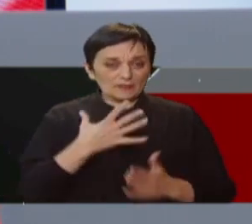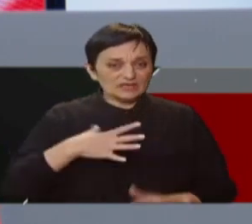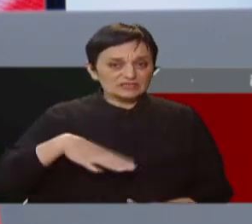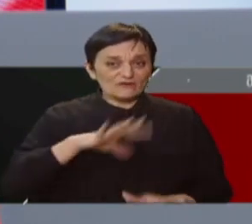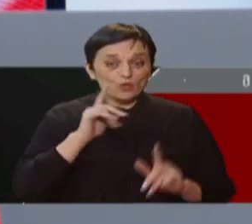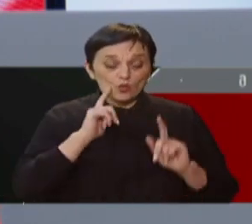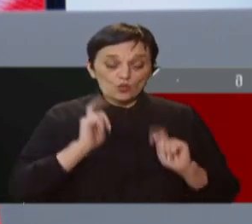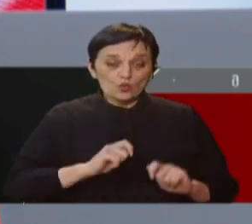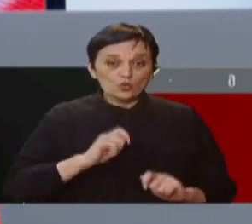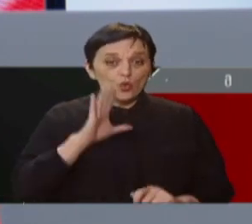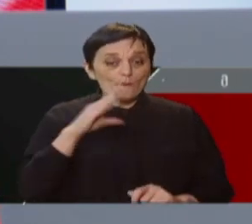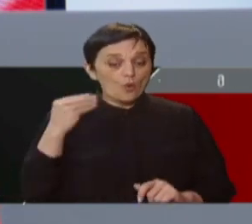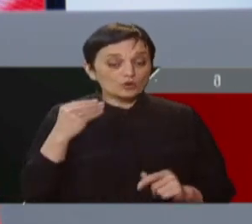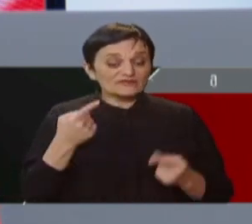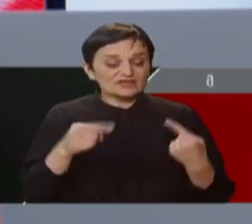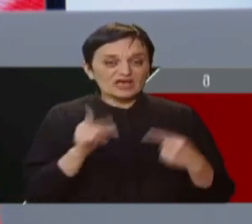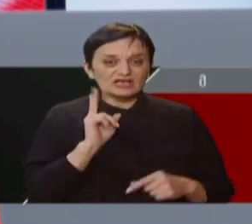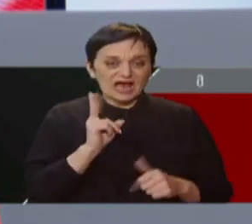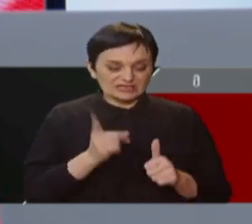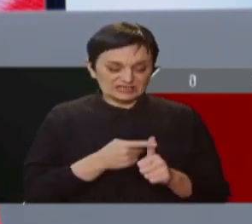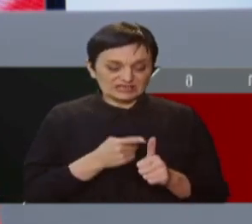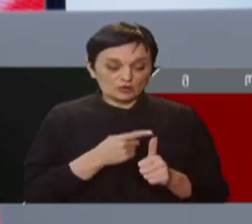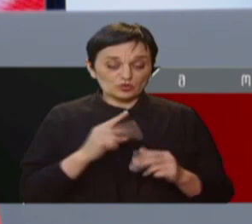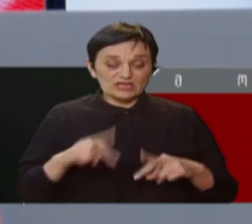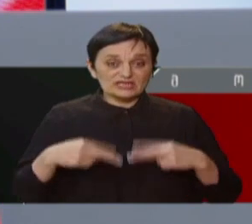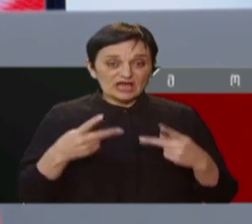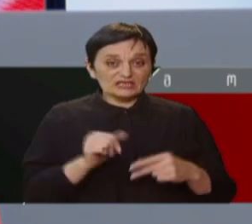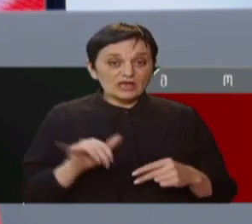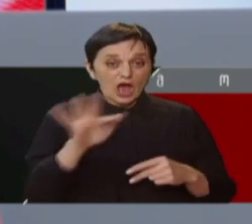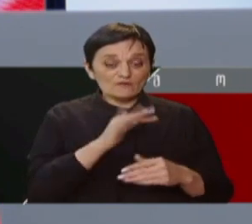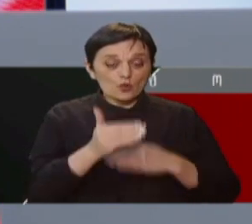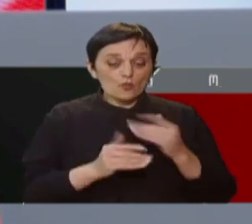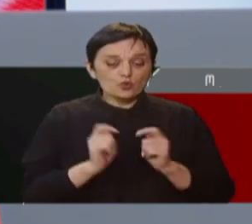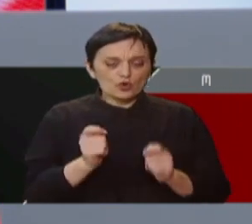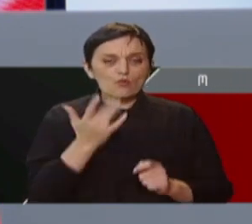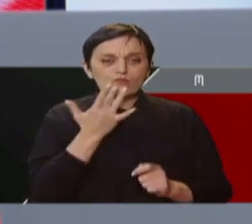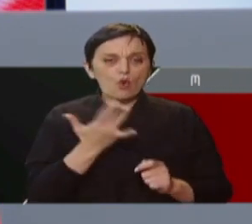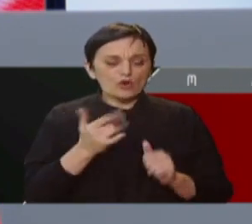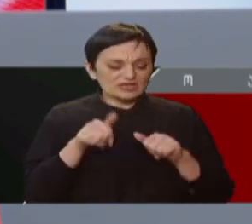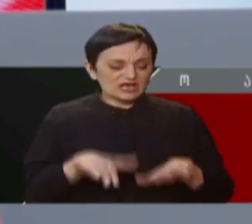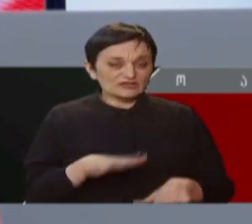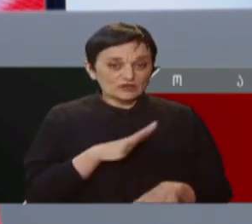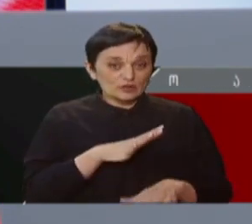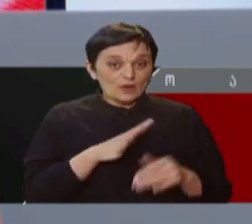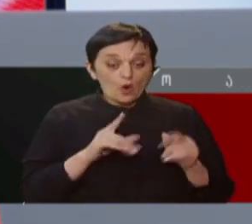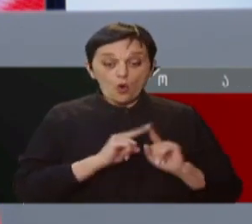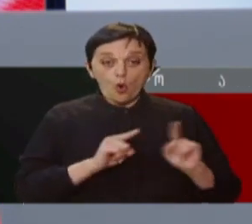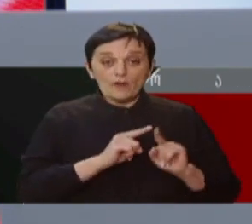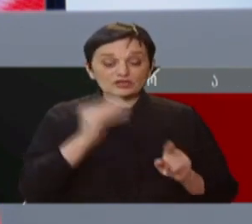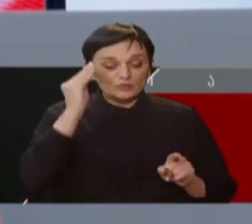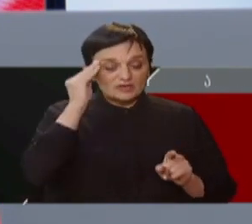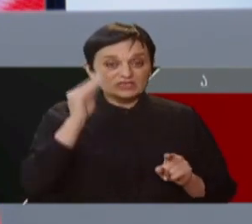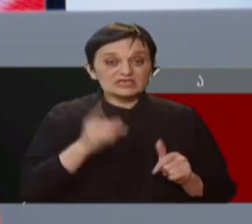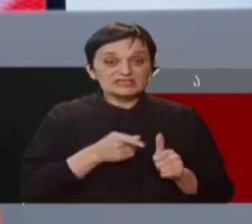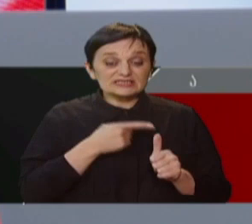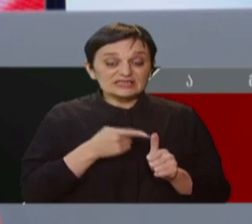საქართველოსთვის უკრაინისა და მოლდოვისგან განსხვავებით კანდიდატის სტატუსის ნაცვლად ევროპული პერსპექტივის მინიჭება პოლიტიკური გადაწყვეტილება იყო. ოპოზიცია მიიჩნევს, რომ